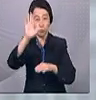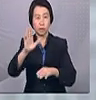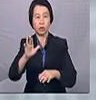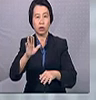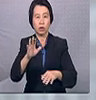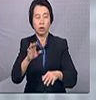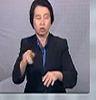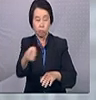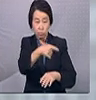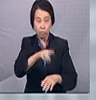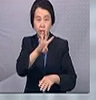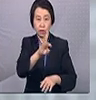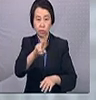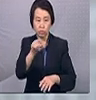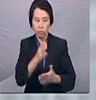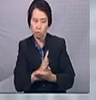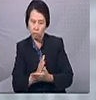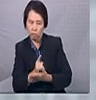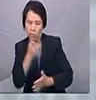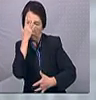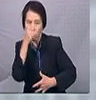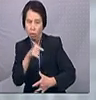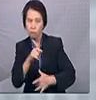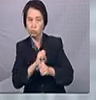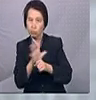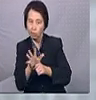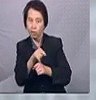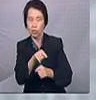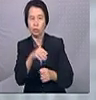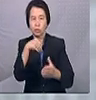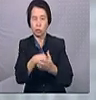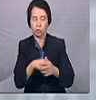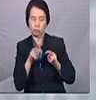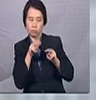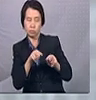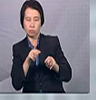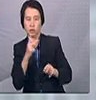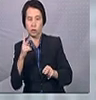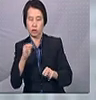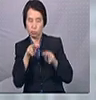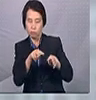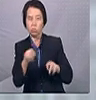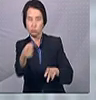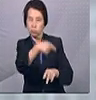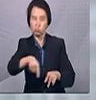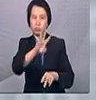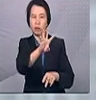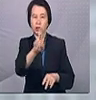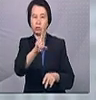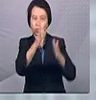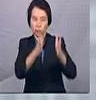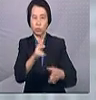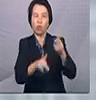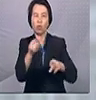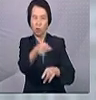mereka yang disyaki ataupun dalam pemerhatian kita lah, 4,000 lebih dalam di kuarantin